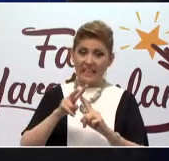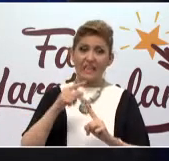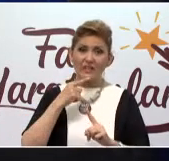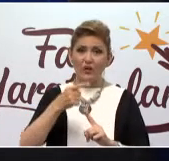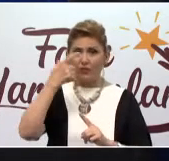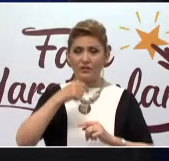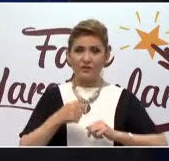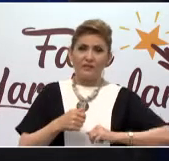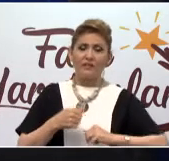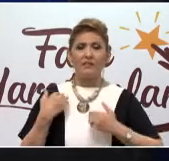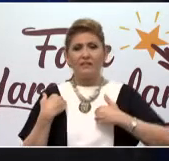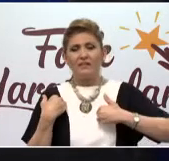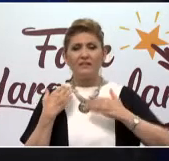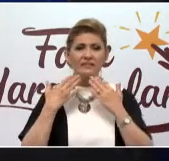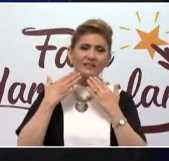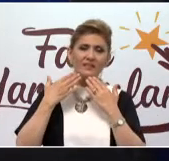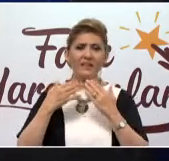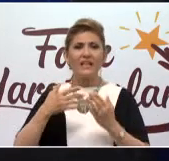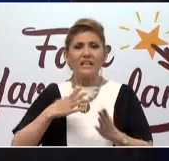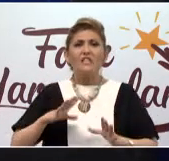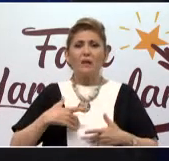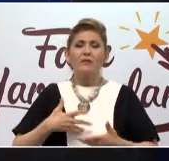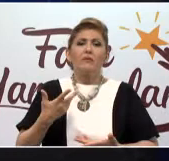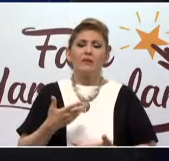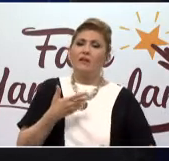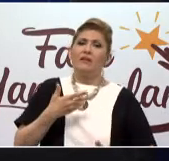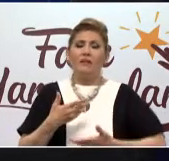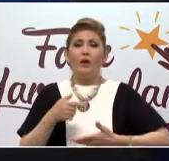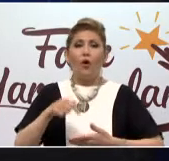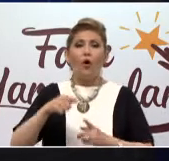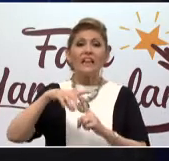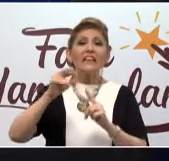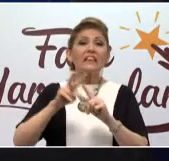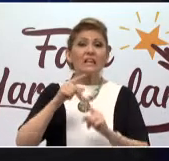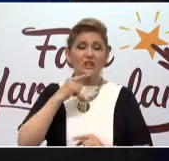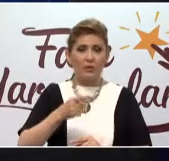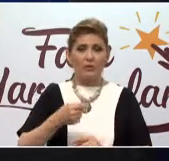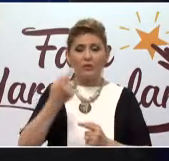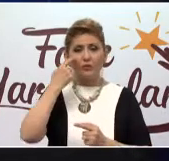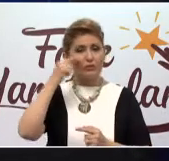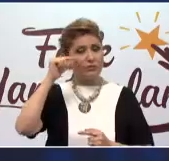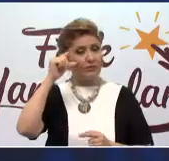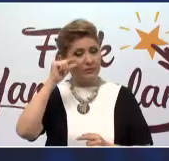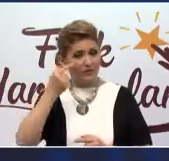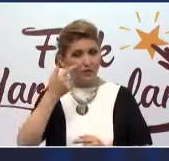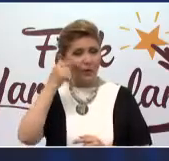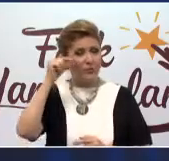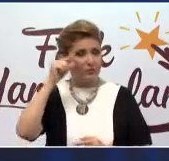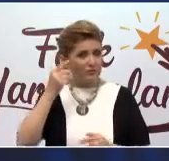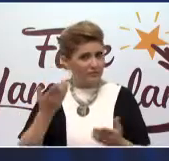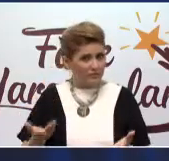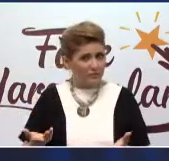aslında vücuttaki kas gruplarının istemsiz, tekrarlayan ve hızlı şekilde kasılması demek. Bu gözde ise göz seyirmesi oluyor, göz kırpma oluyor.